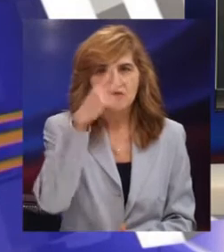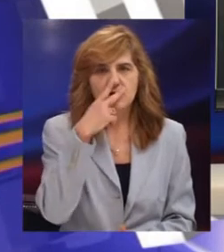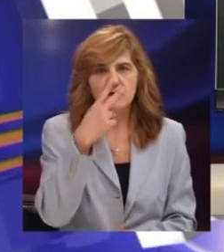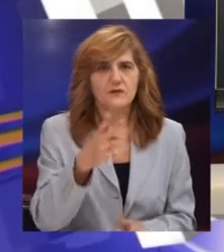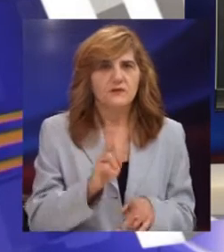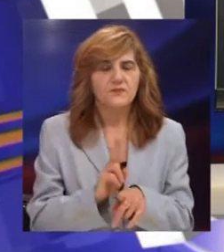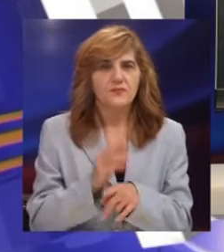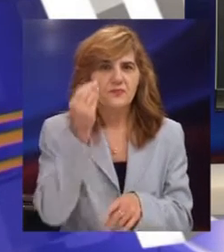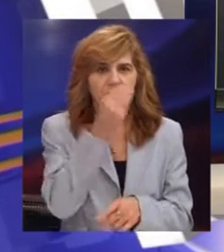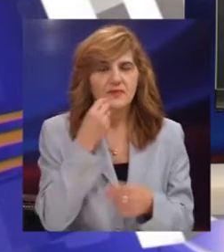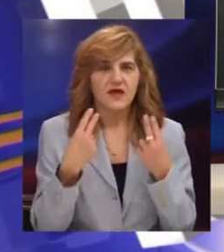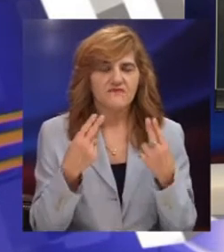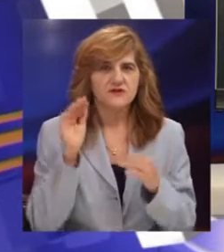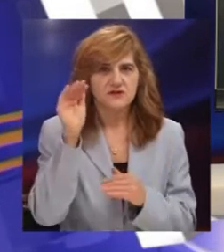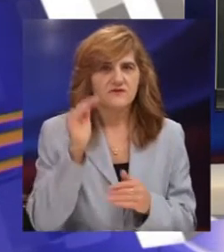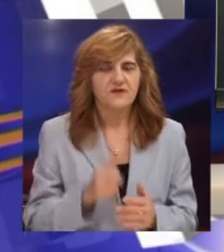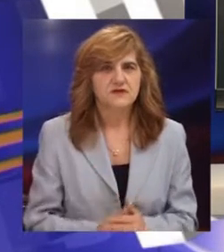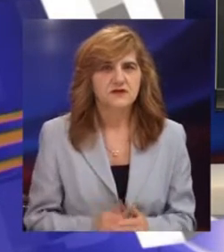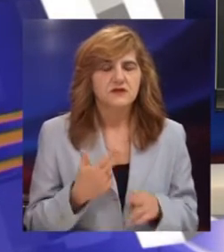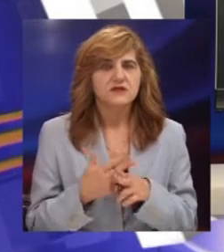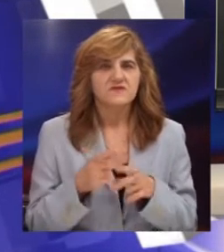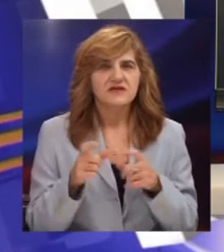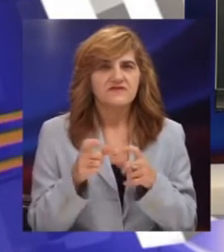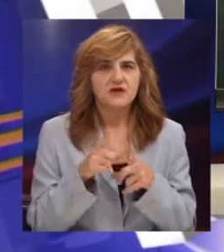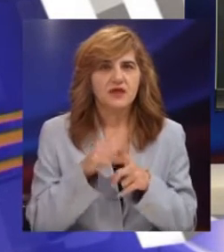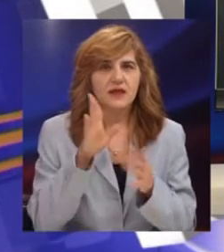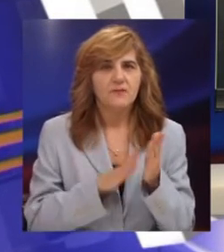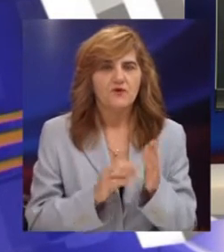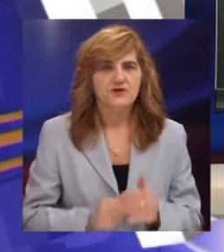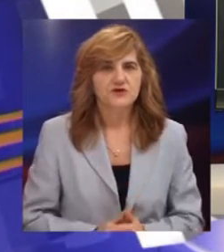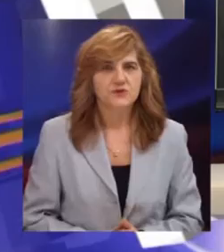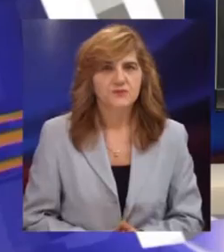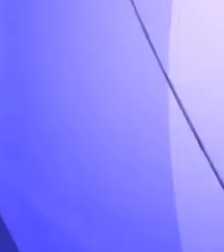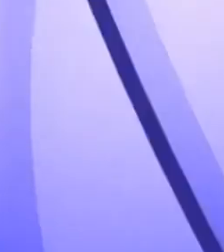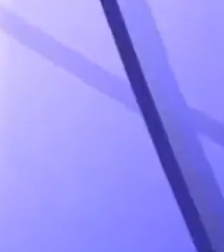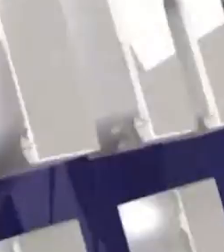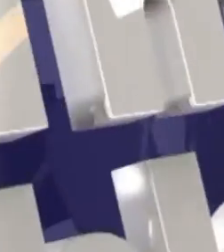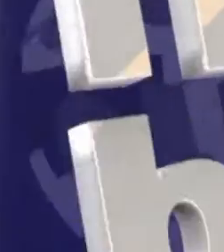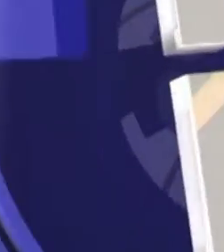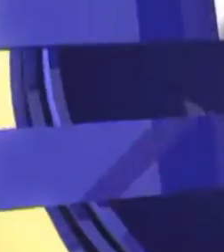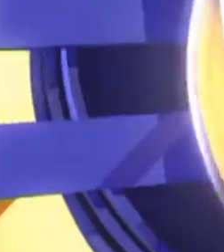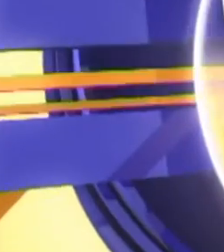Dobroveče, poštovani gledaoci. Pratite nedeljni pregled najvažnijih vesti. Moje ime je Svetozar Dimović.